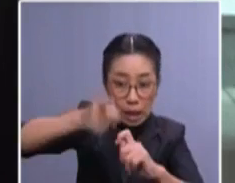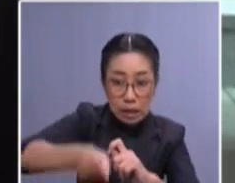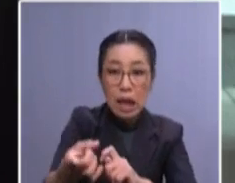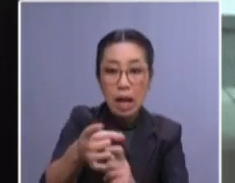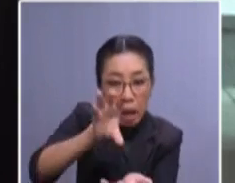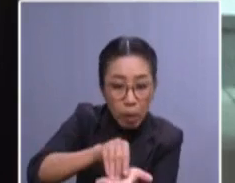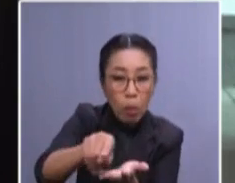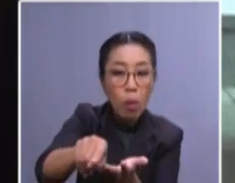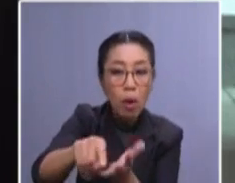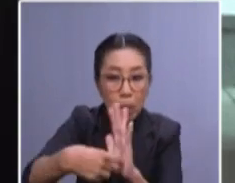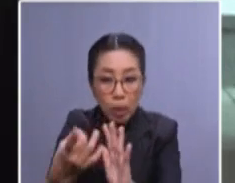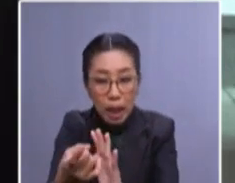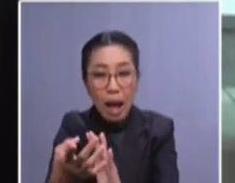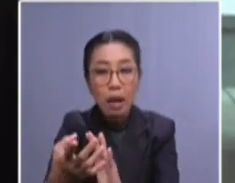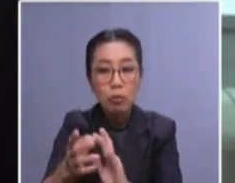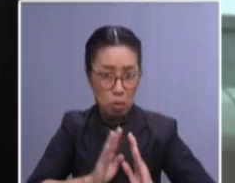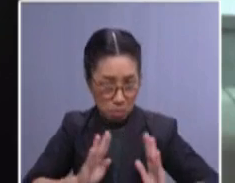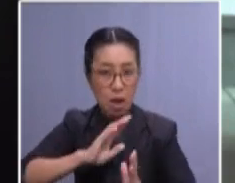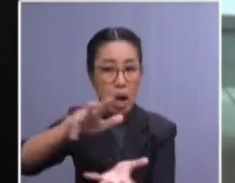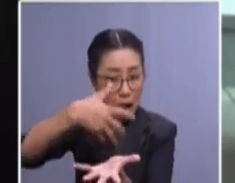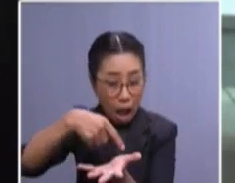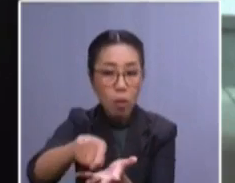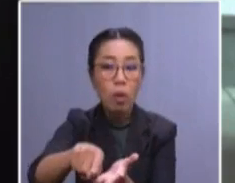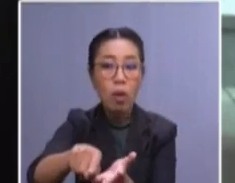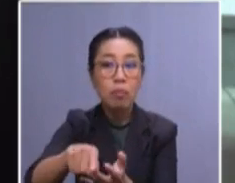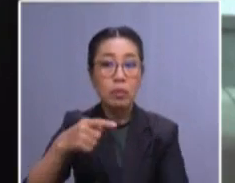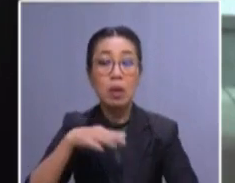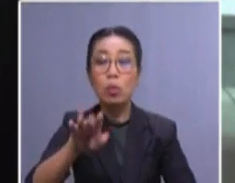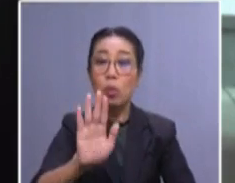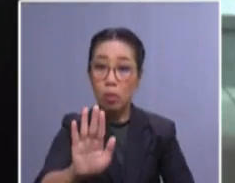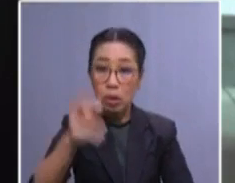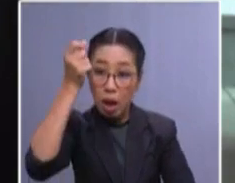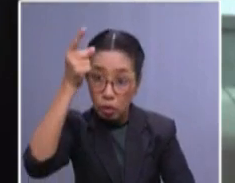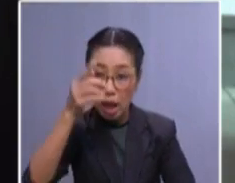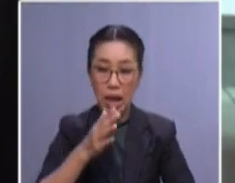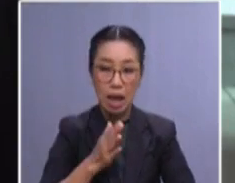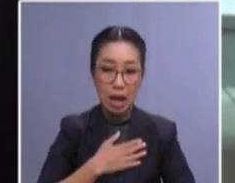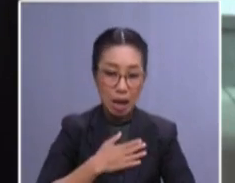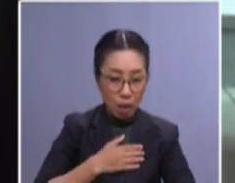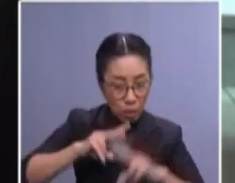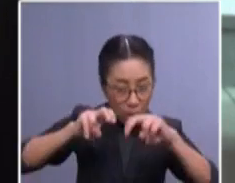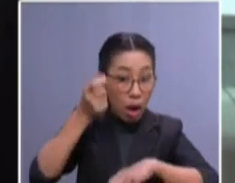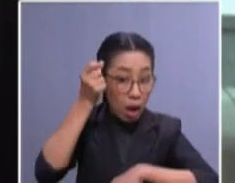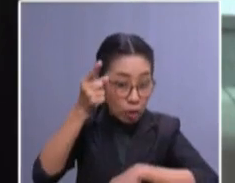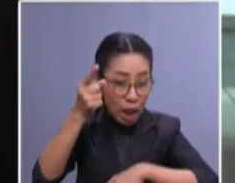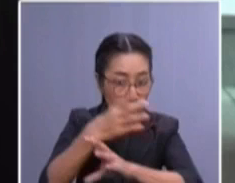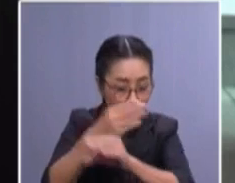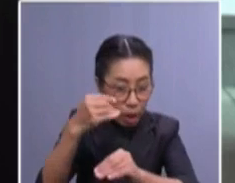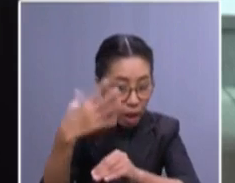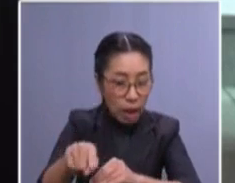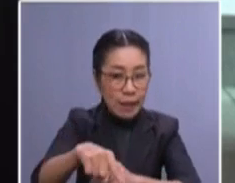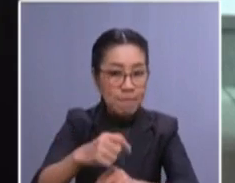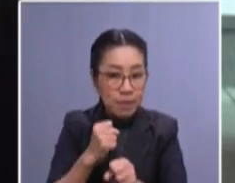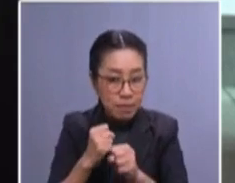คืออะไรสาเหตุคืออะไรถ้าผู้รับบริการเข้าใจเราและเราเข้าใจเคสและต่างคนต่างที่จะ